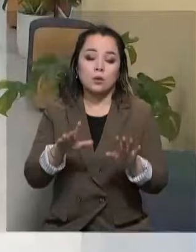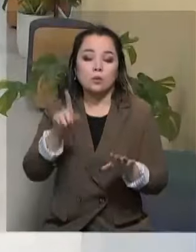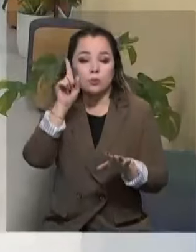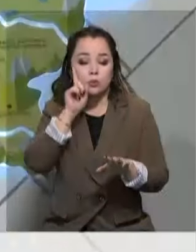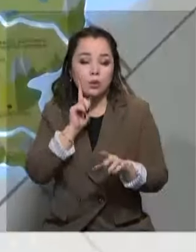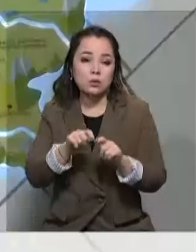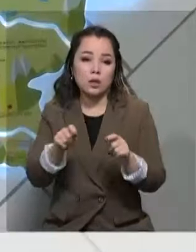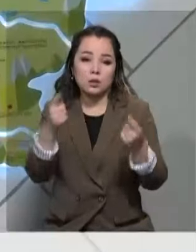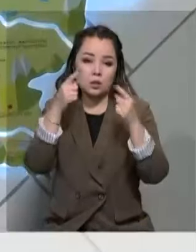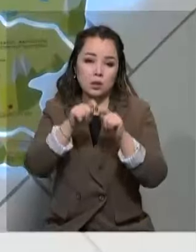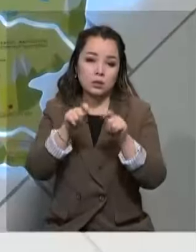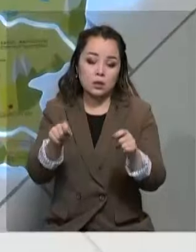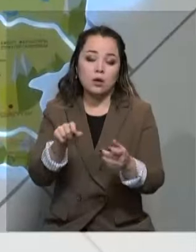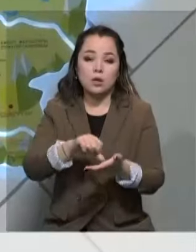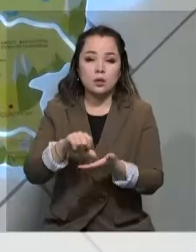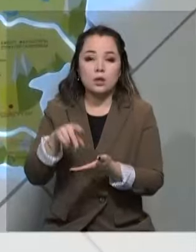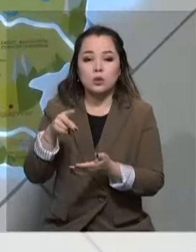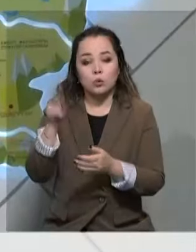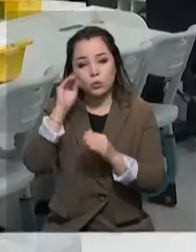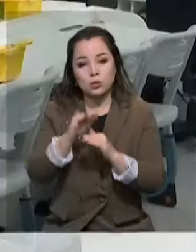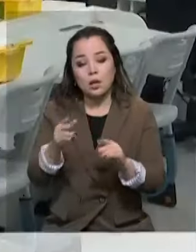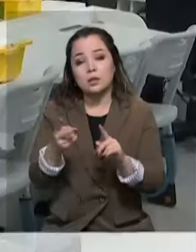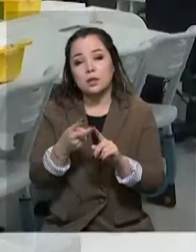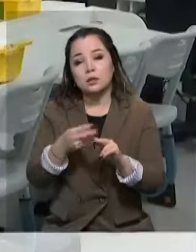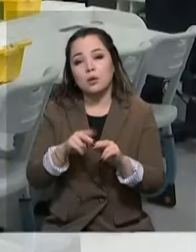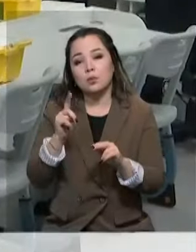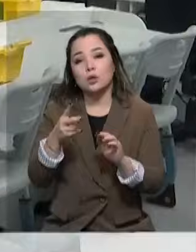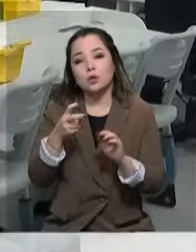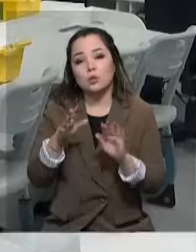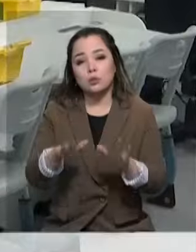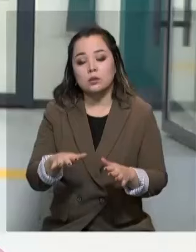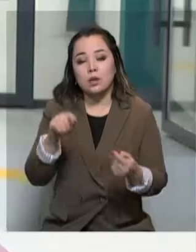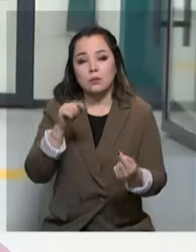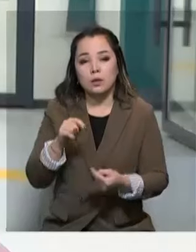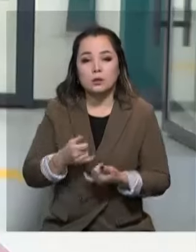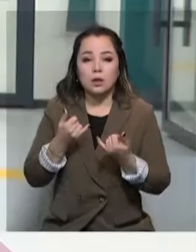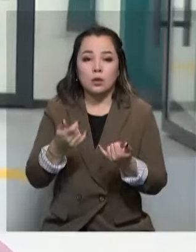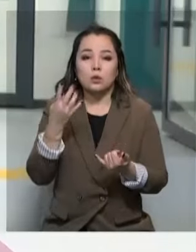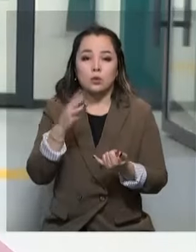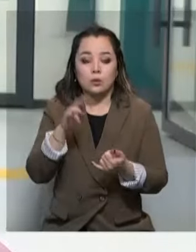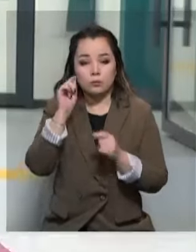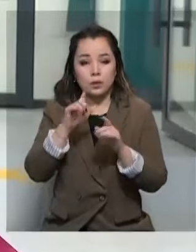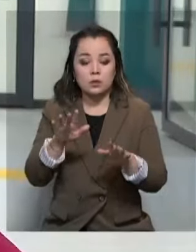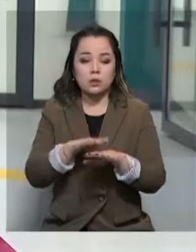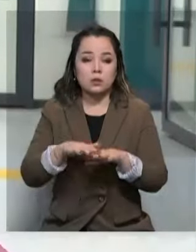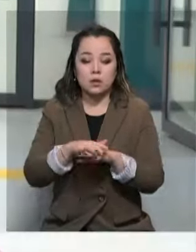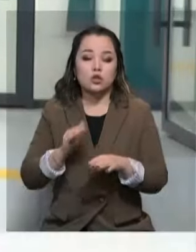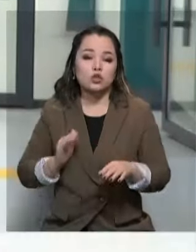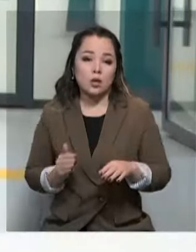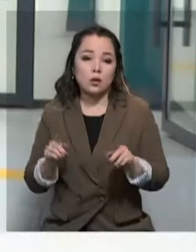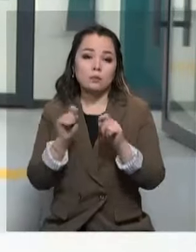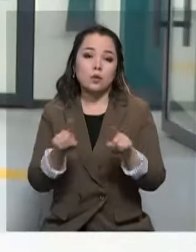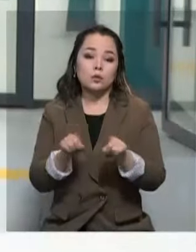мектептің техникалық ашылуына қатысты. Олардың бірі 2000 оқушыға, екіншісі 1200 орынға лайықталған. 4 мемлекеттік мектептен, 1 жеке меншік